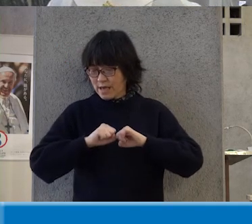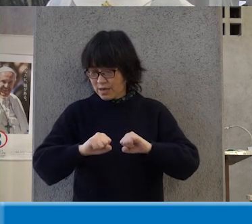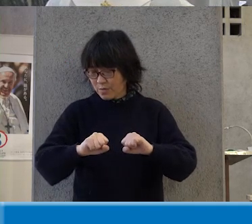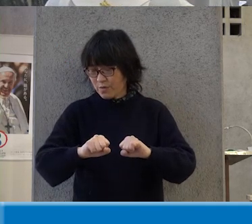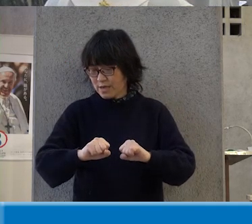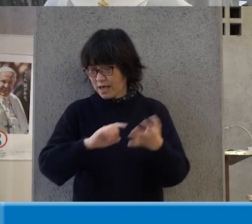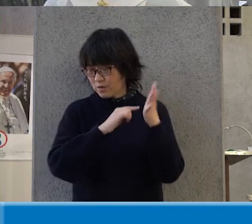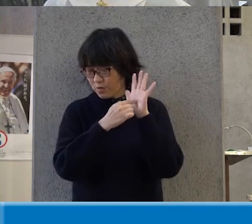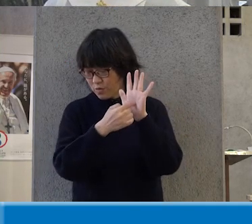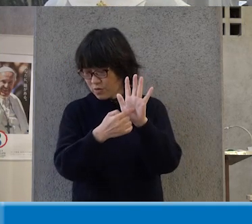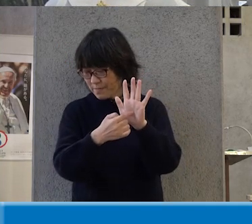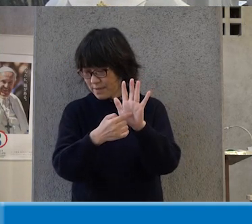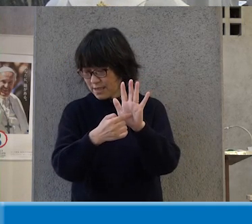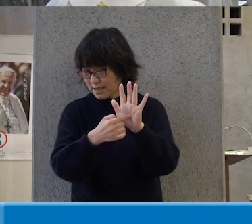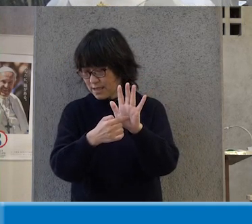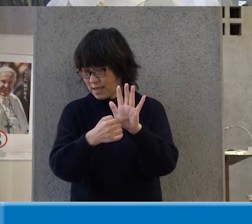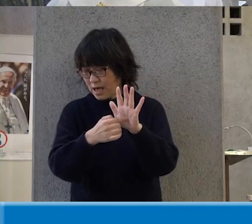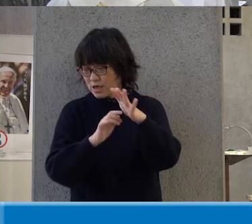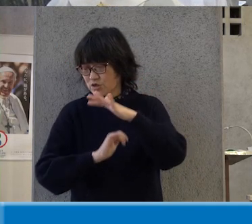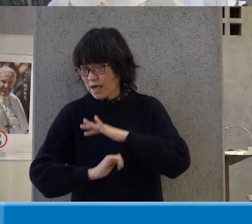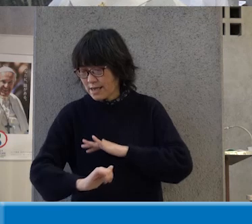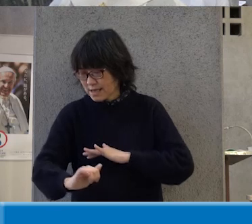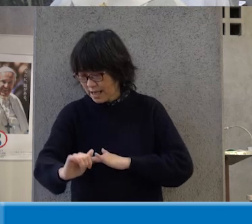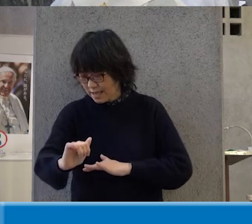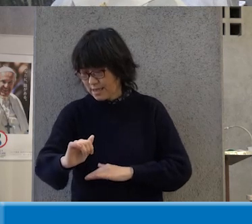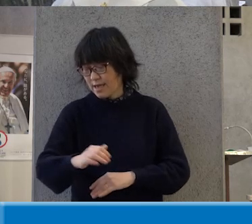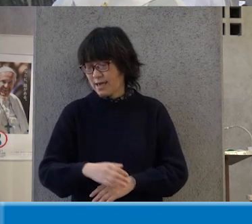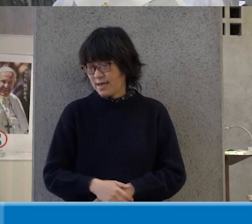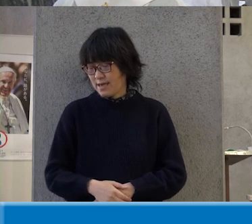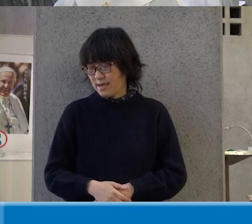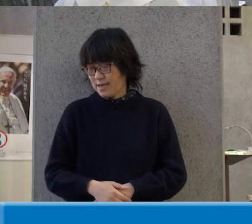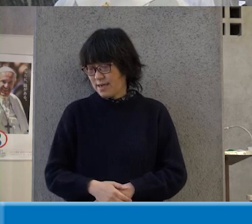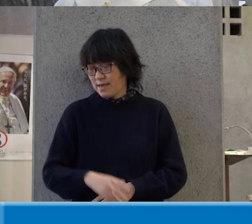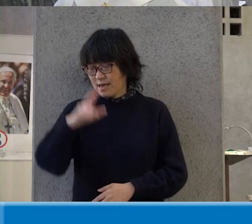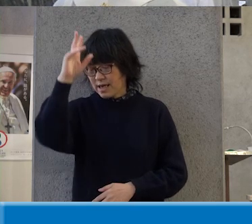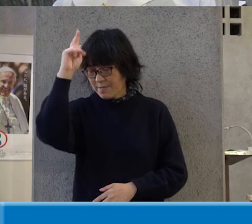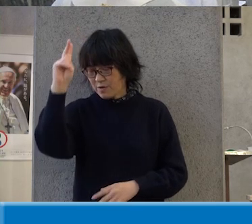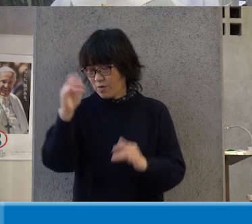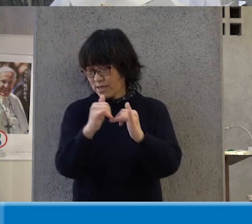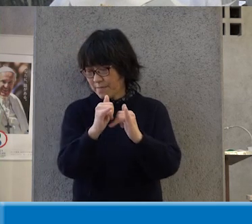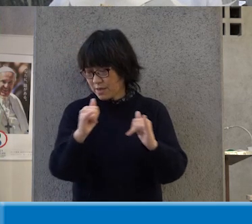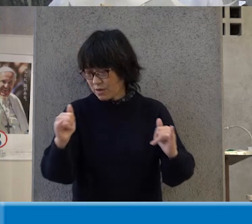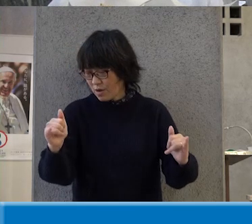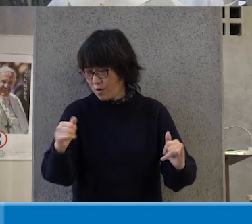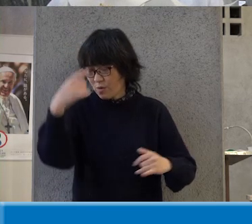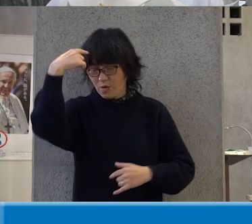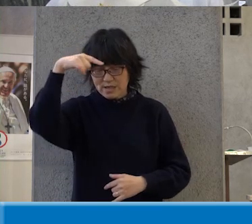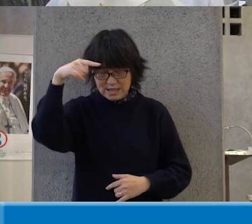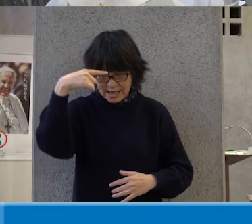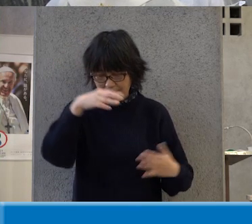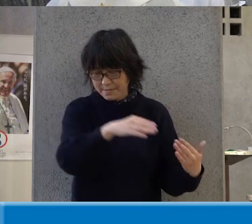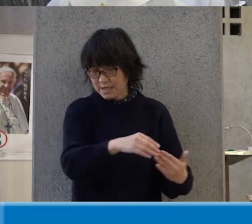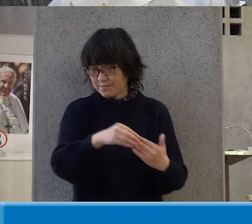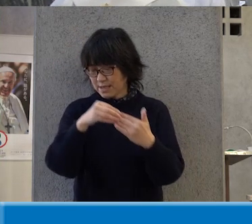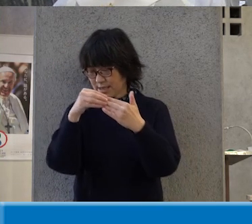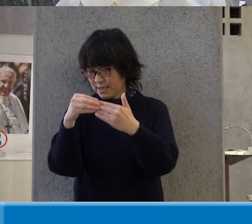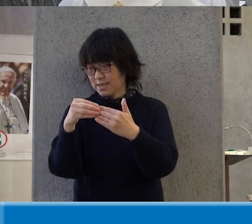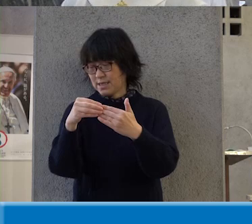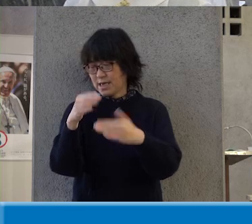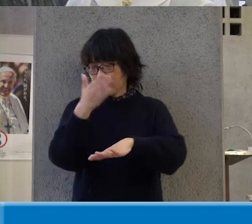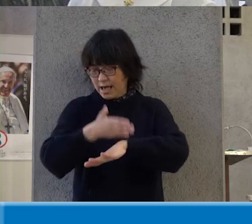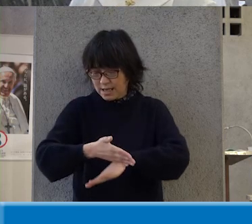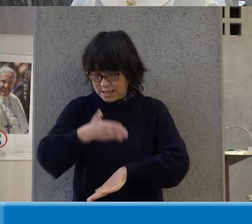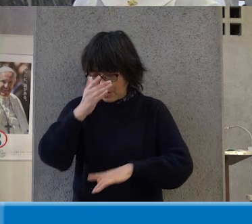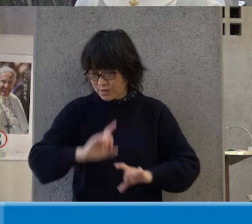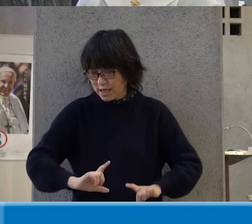って証しするために使わされて、神の民を教え導き、感